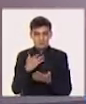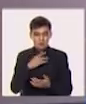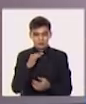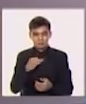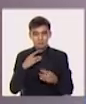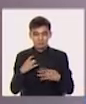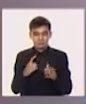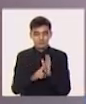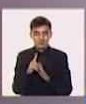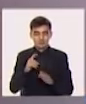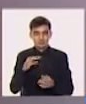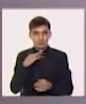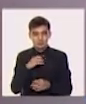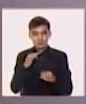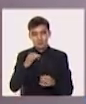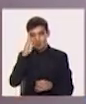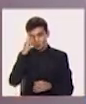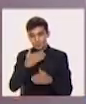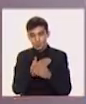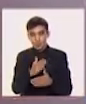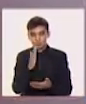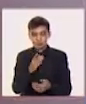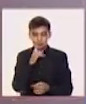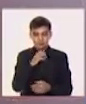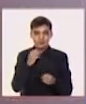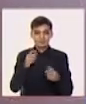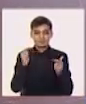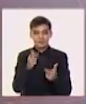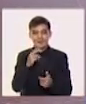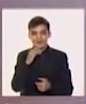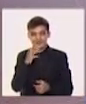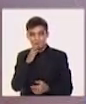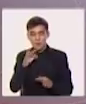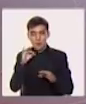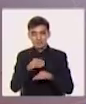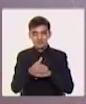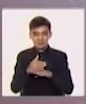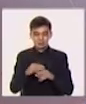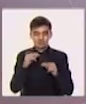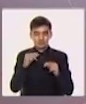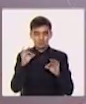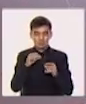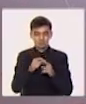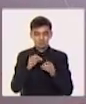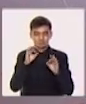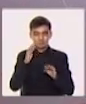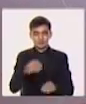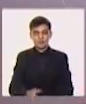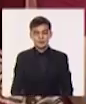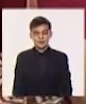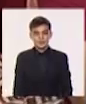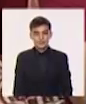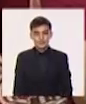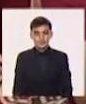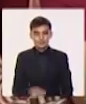алдын алудың мемлекет бір амалын таба ала ма? Карантиндегі несие бүгінгі сөздің шыны керектің тақырыбы болса, алдымен аңдатпа.